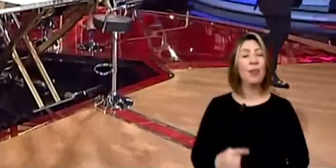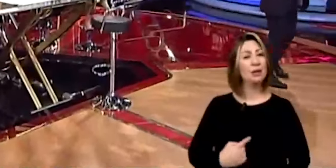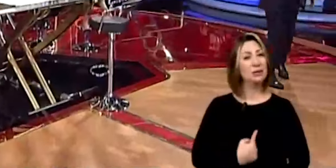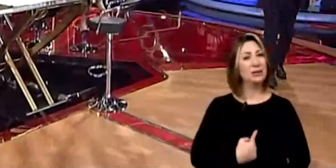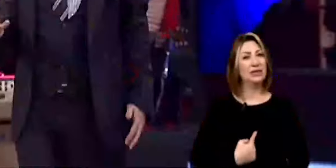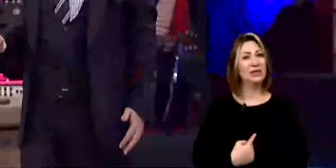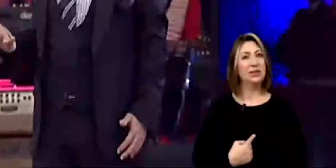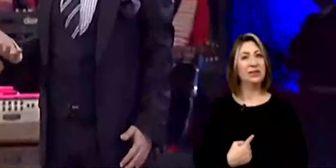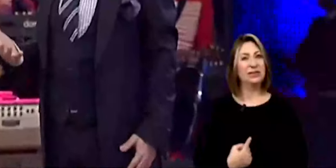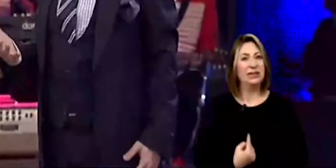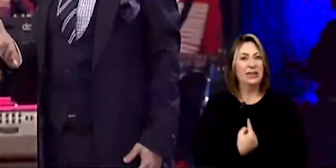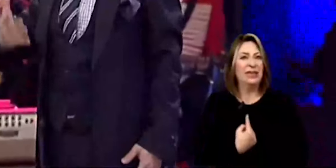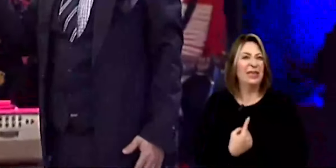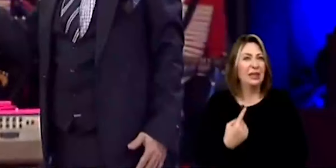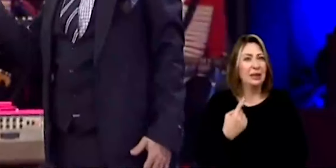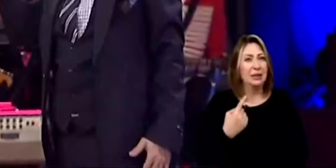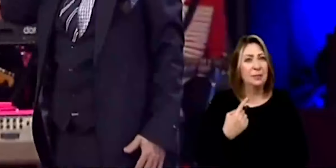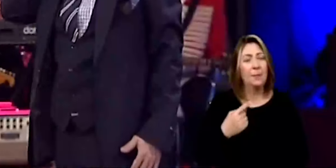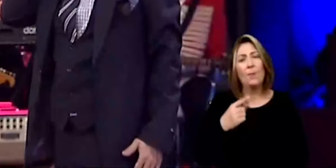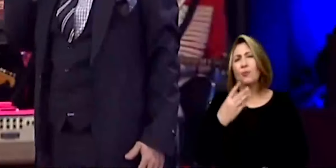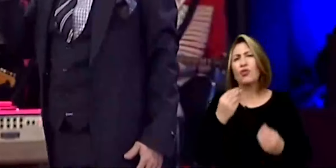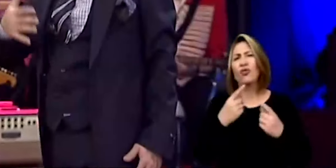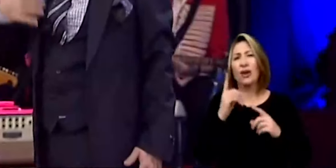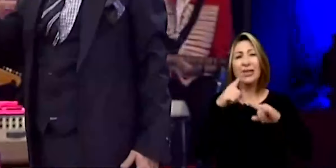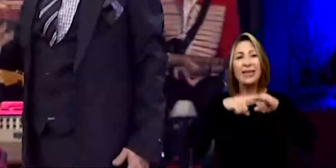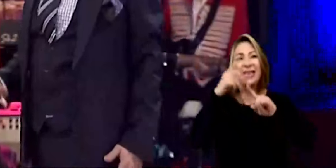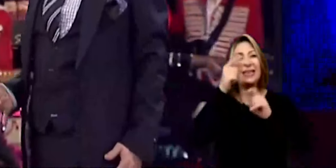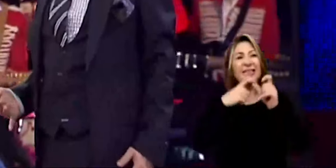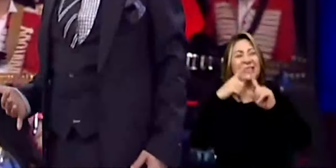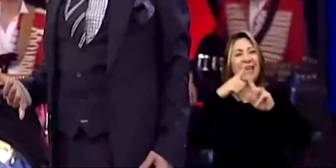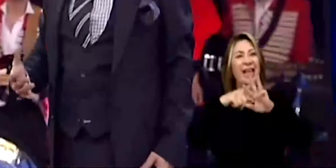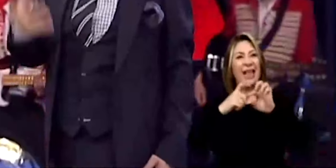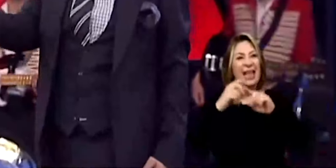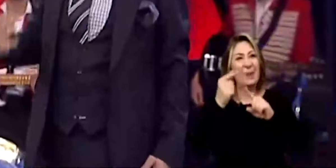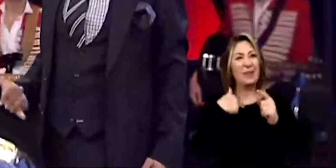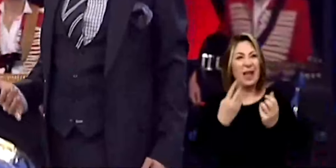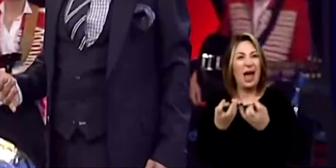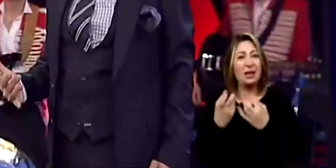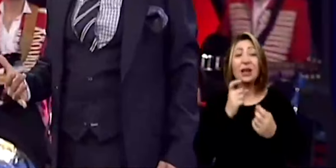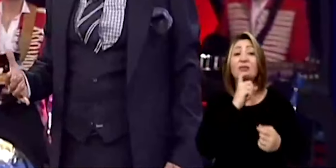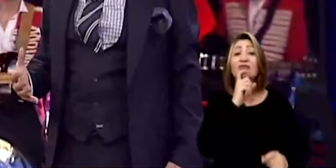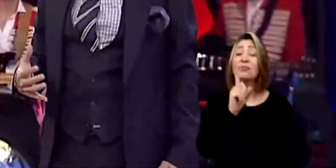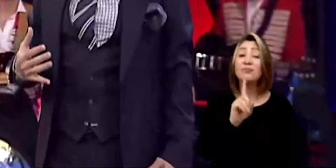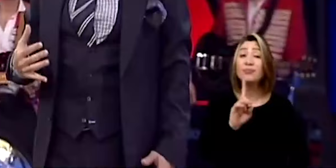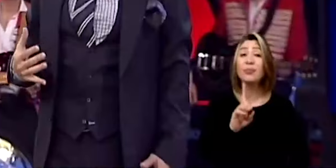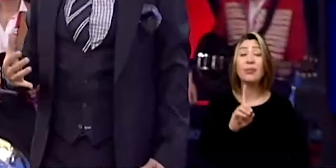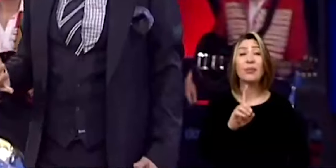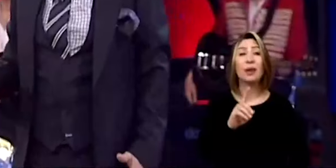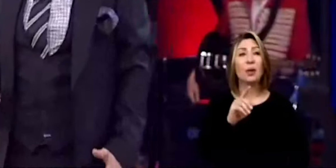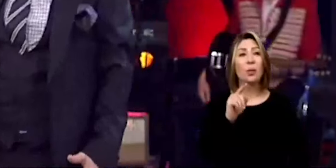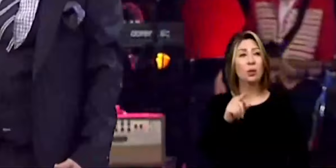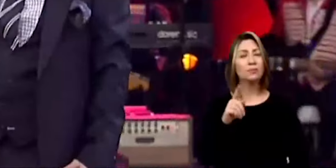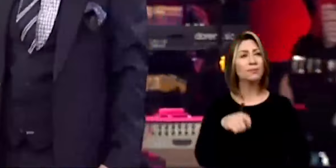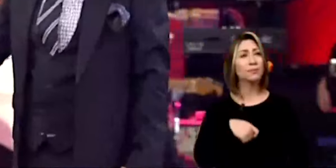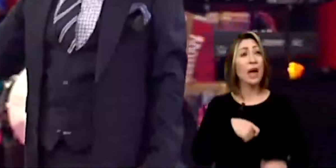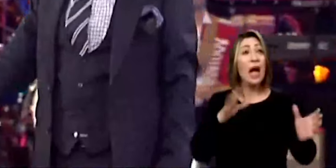histeri krizi, histerik dediğimiz bir şey. Histeri tabii bambaşka bir şey. Bizde biraz azgınlık olarak kullanılıyor. Yanlış bir şey tabii ama böyle